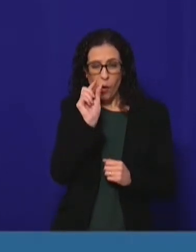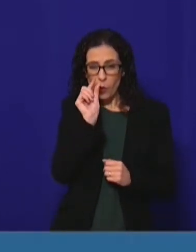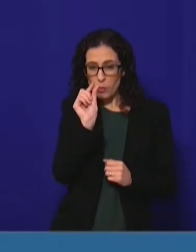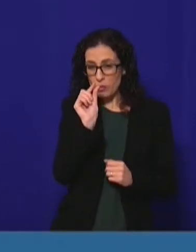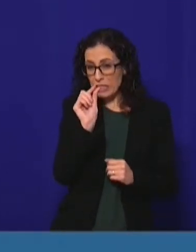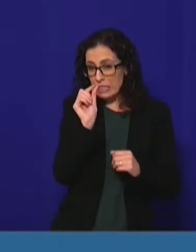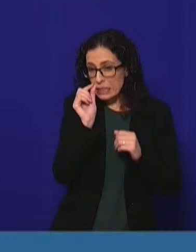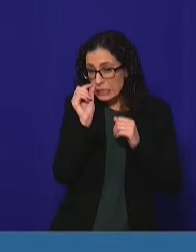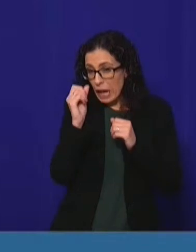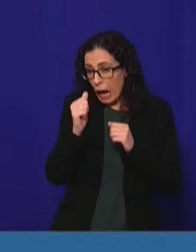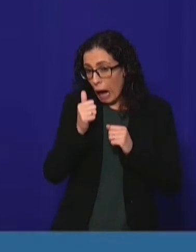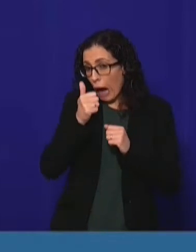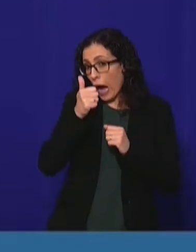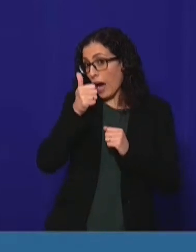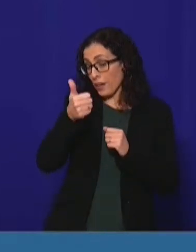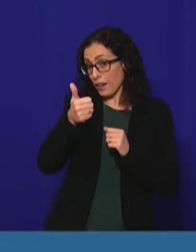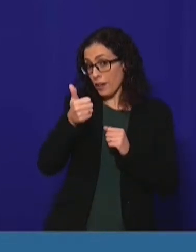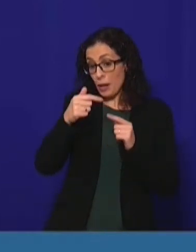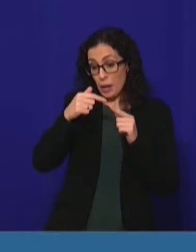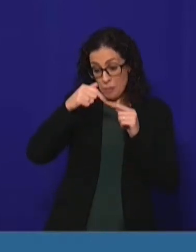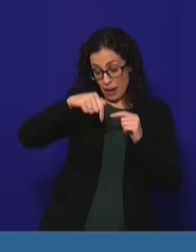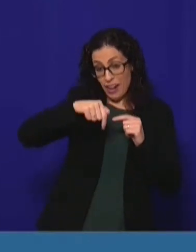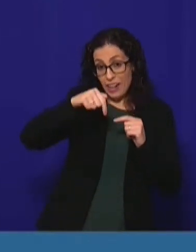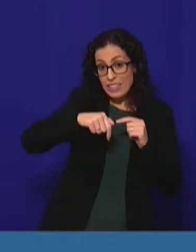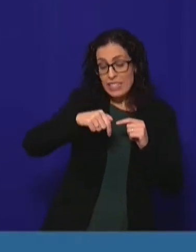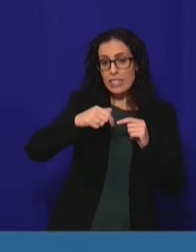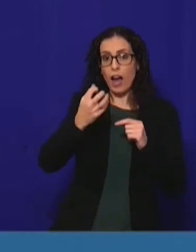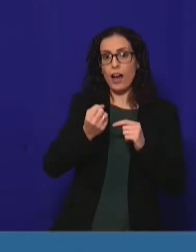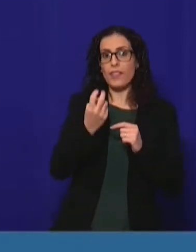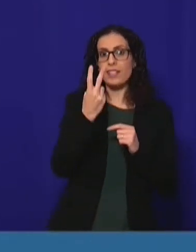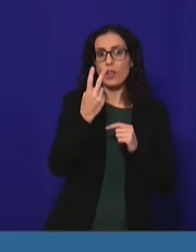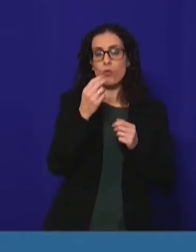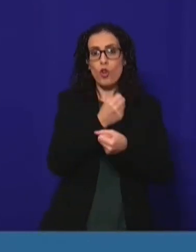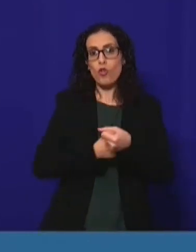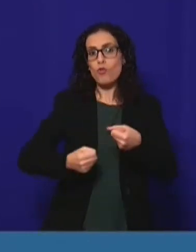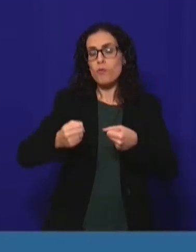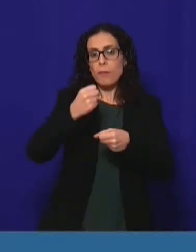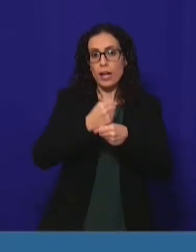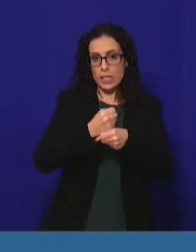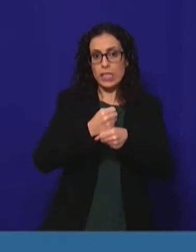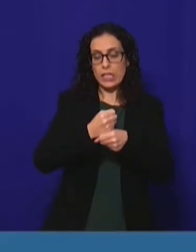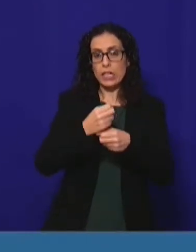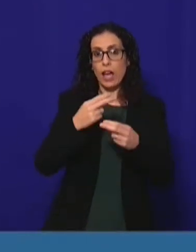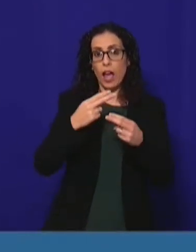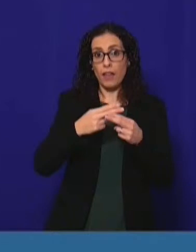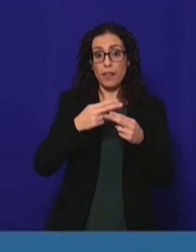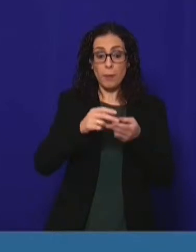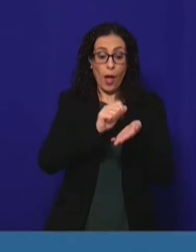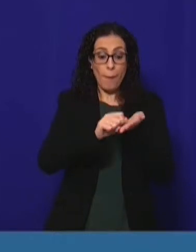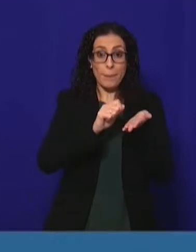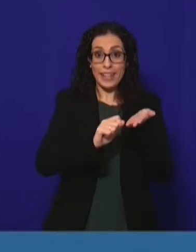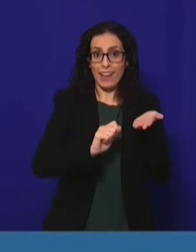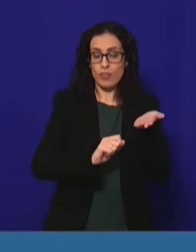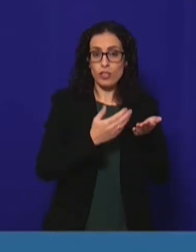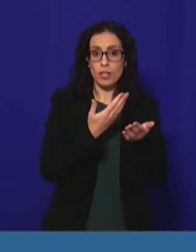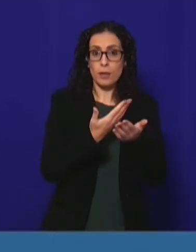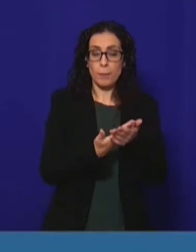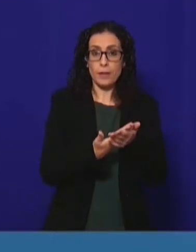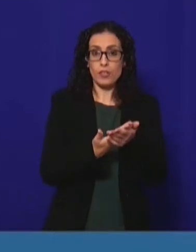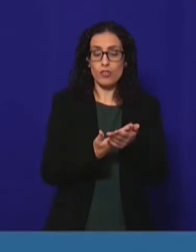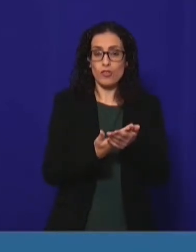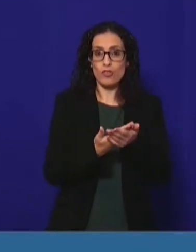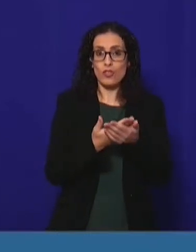li issa għandna żewġ kumpaniji li propju din il-ġimgħa daħlu l-applikazzjoni tagħhom